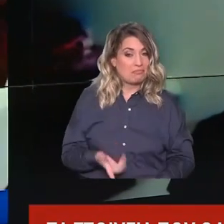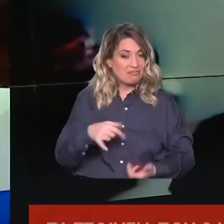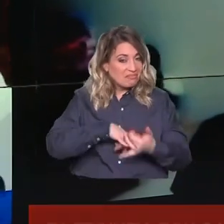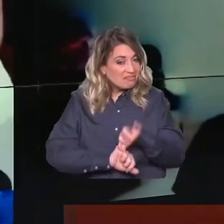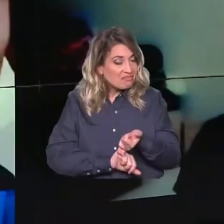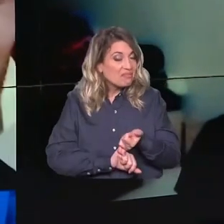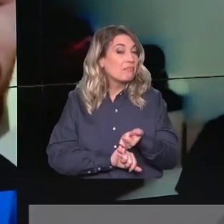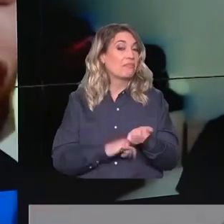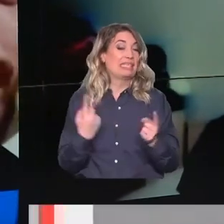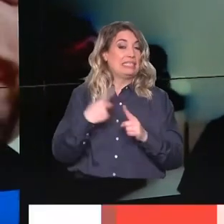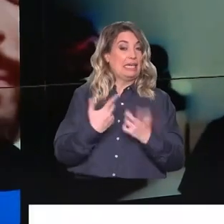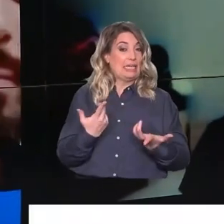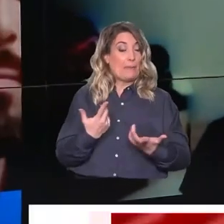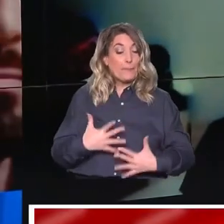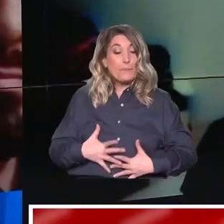το κυοφορεί,